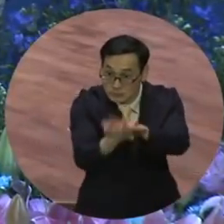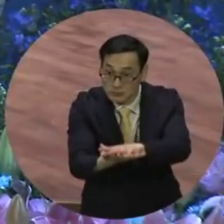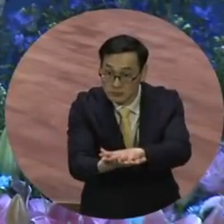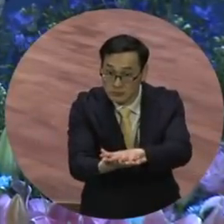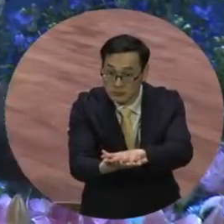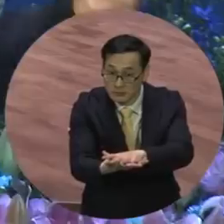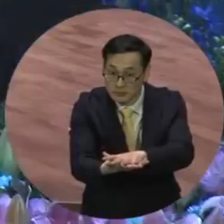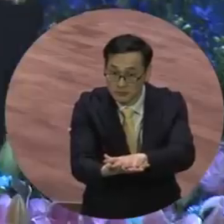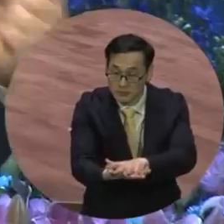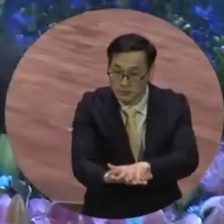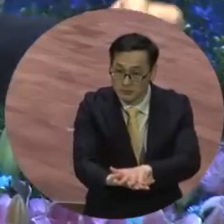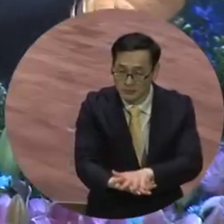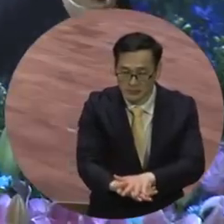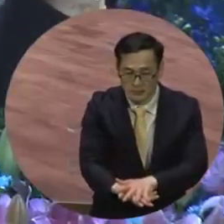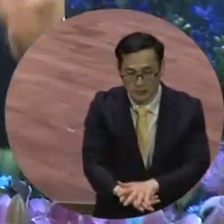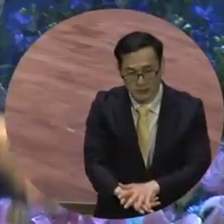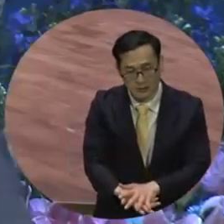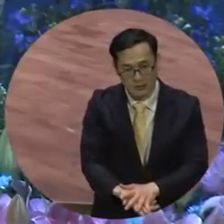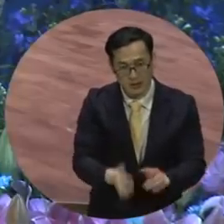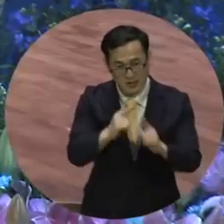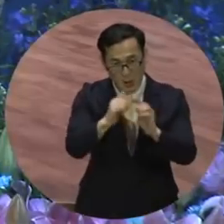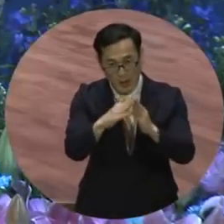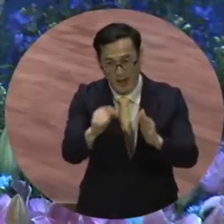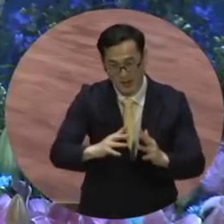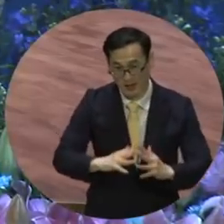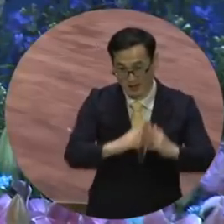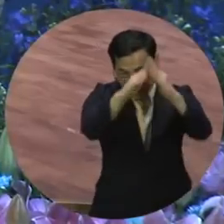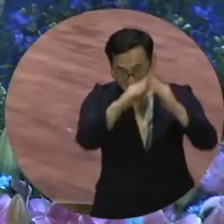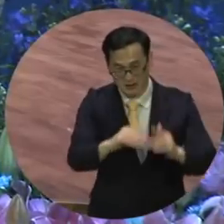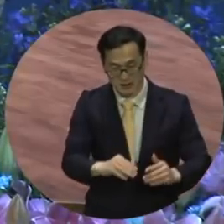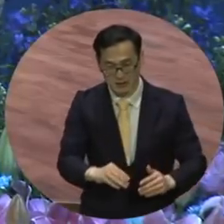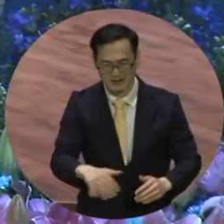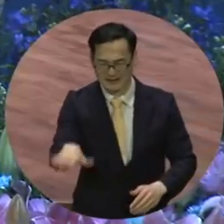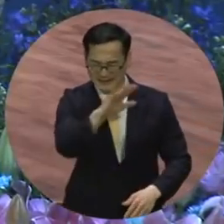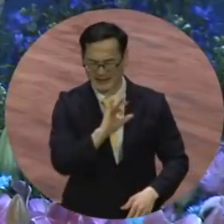아멘. 본당 헌당 없는데